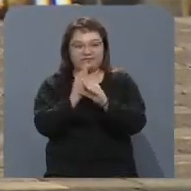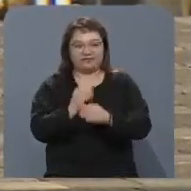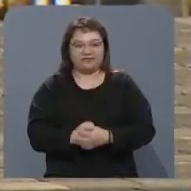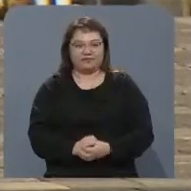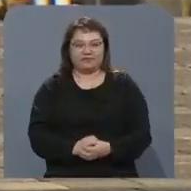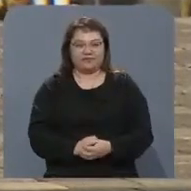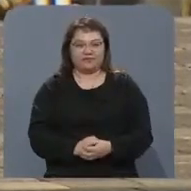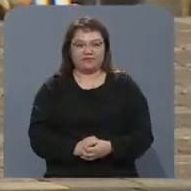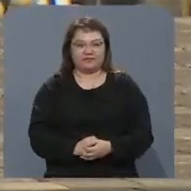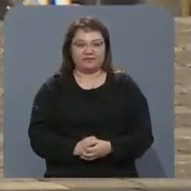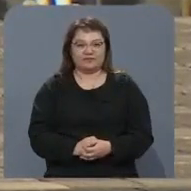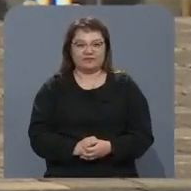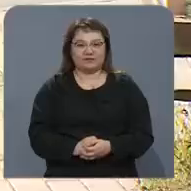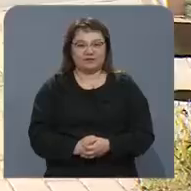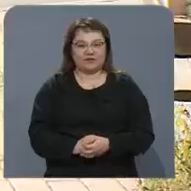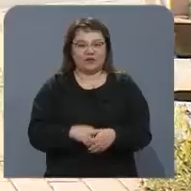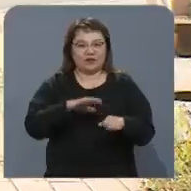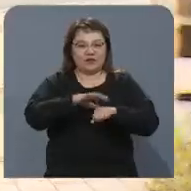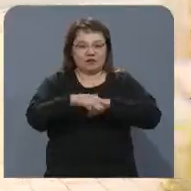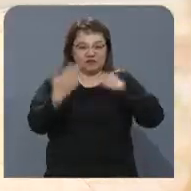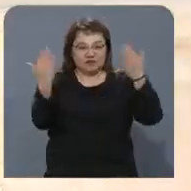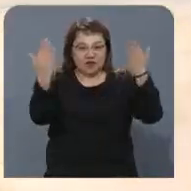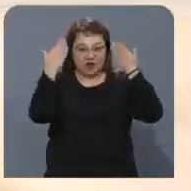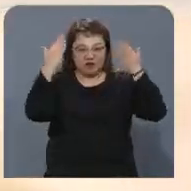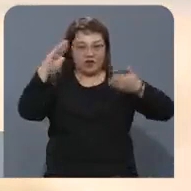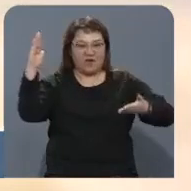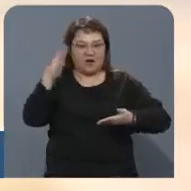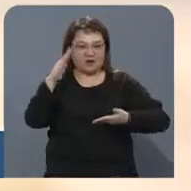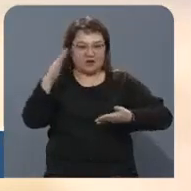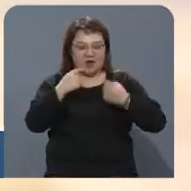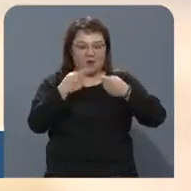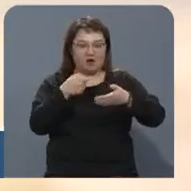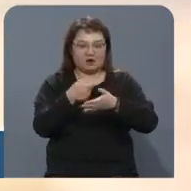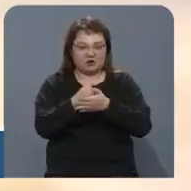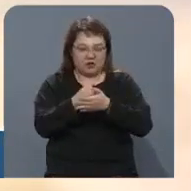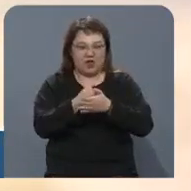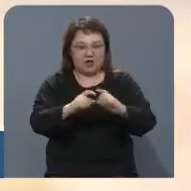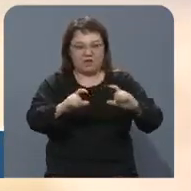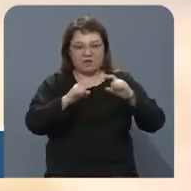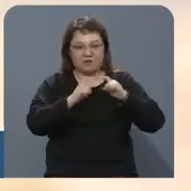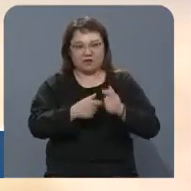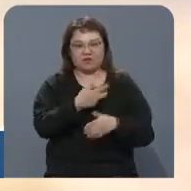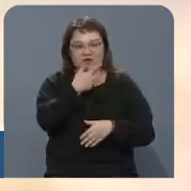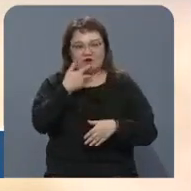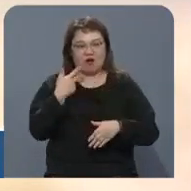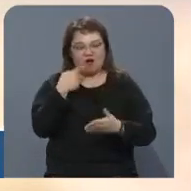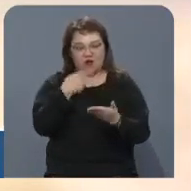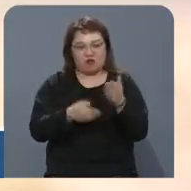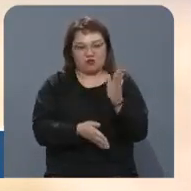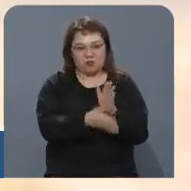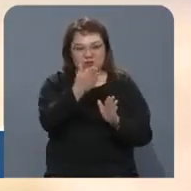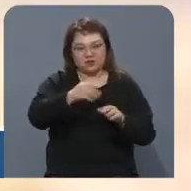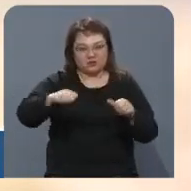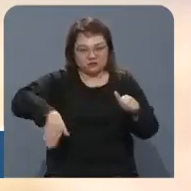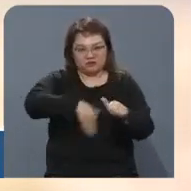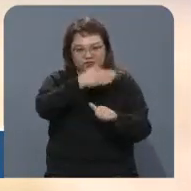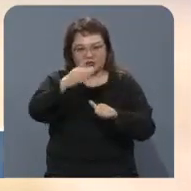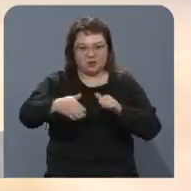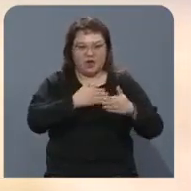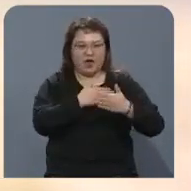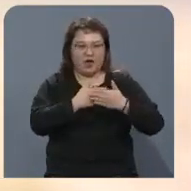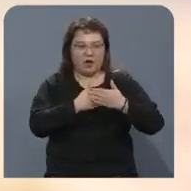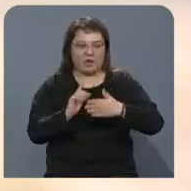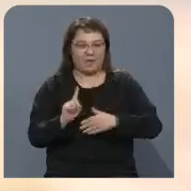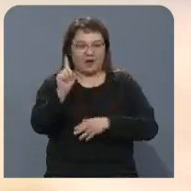있습니다. 국제학교 재학생이 코로나19 확진 판정을 받으며 제주 영어교육도시와 그 일대의 긴장감도